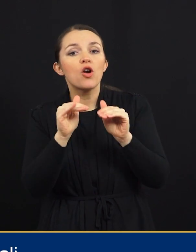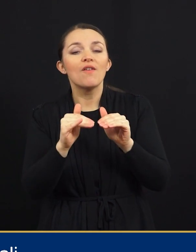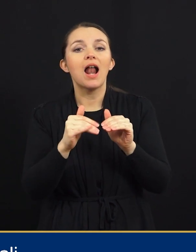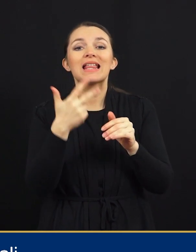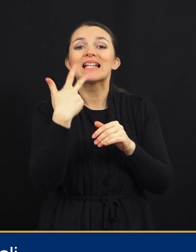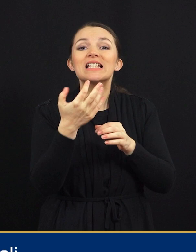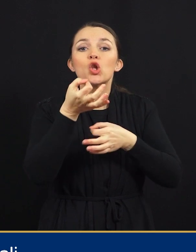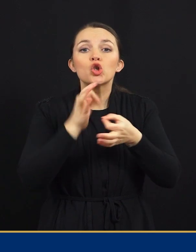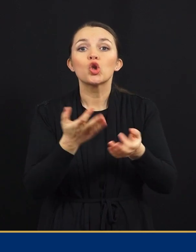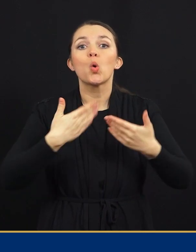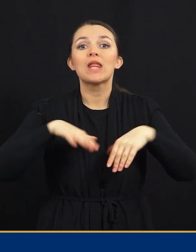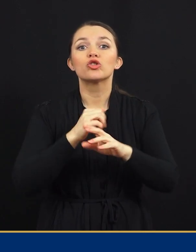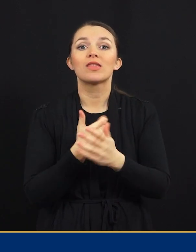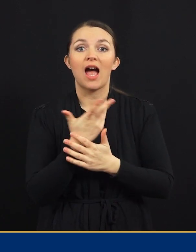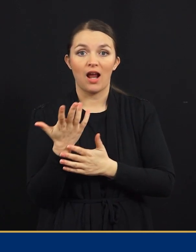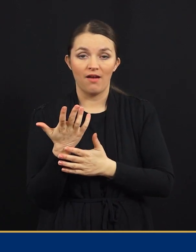naše narave.